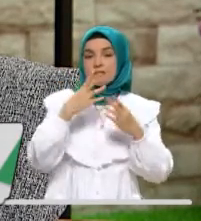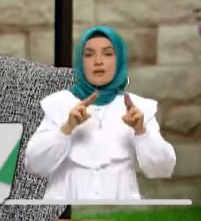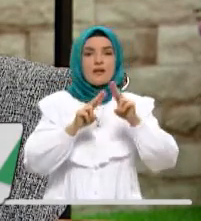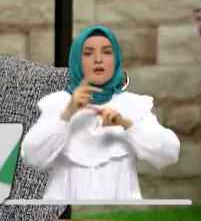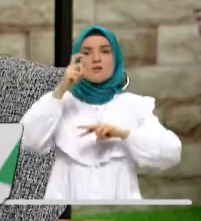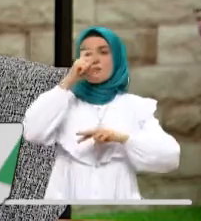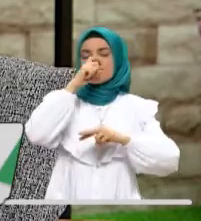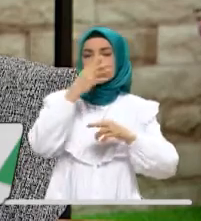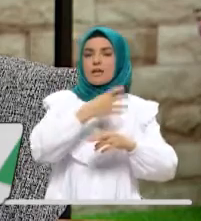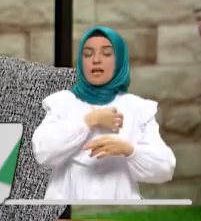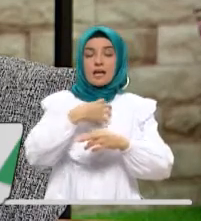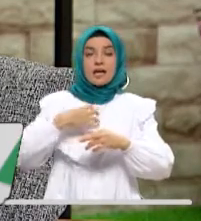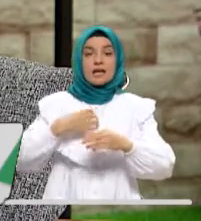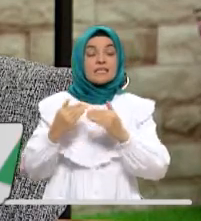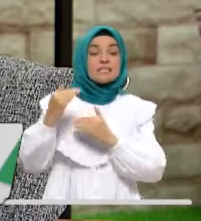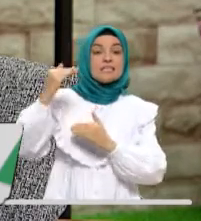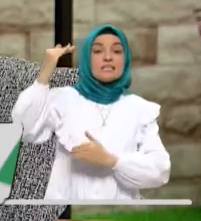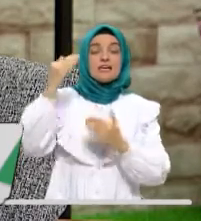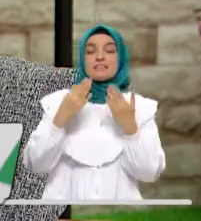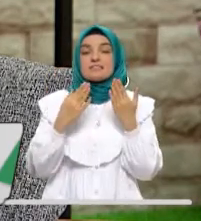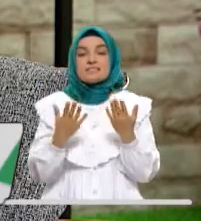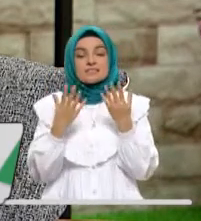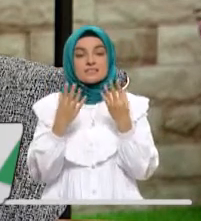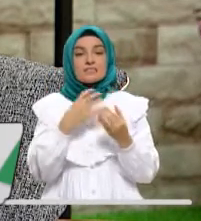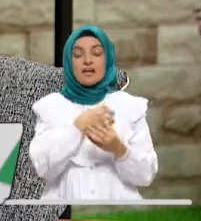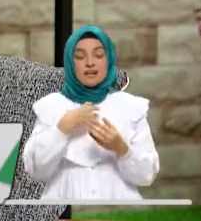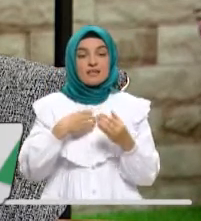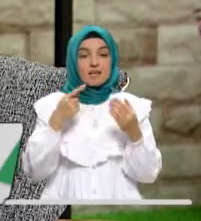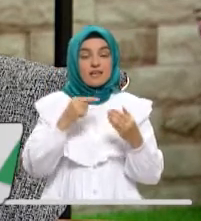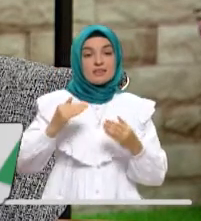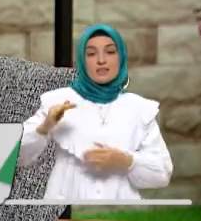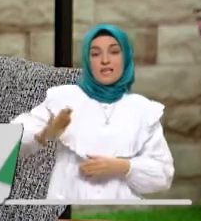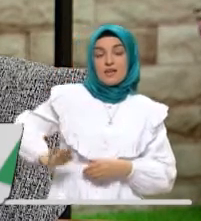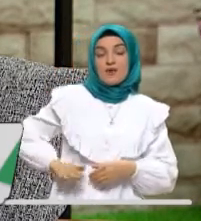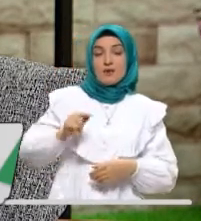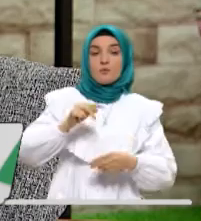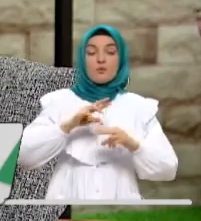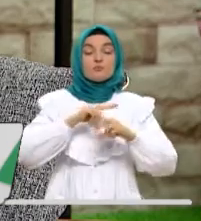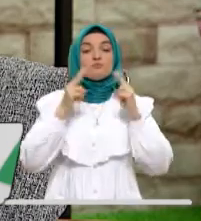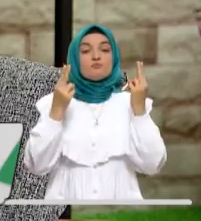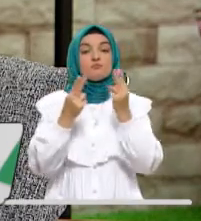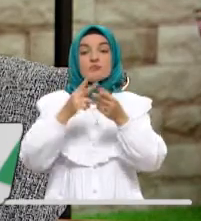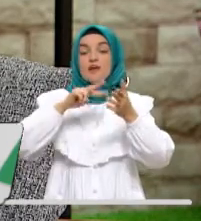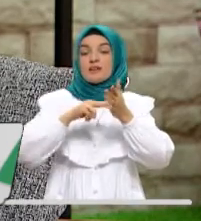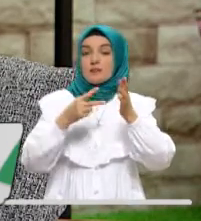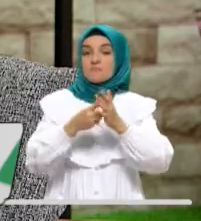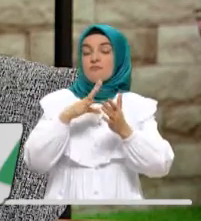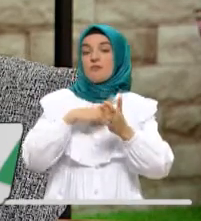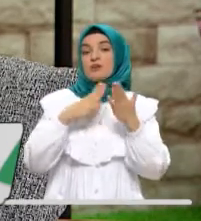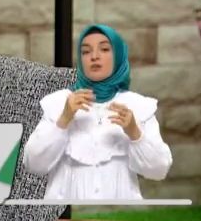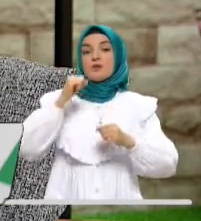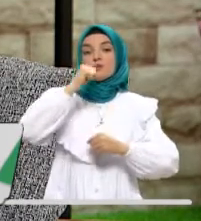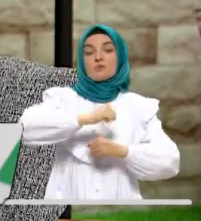Sultan Süleyman'ı yetiştiren anneler nasıl annelerdi ki evlatları bu şekilde dünyayı idare edebildiler veya işte düşmana